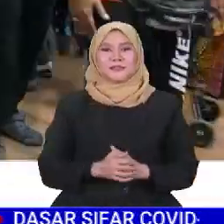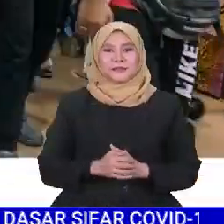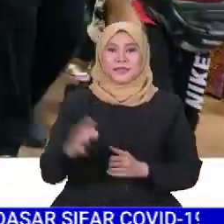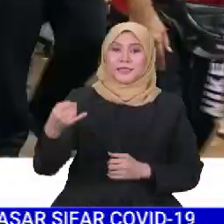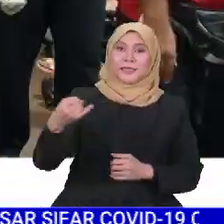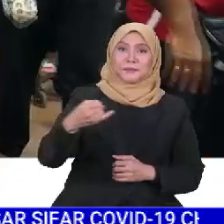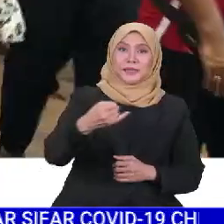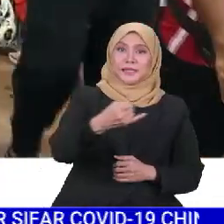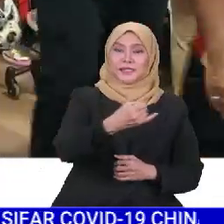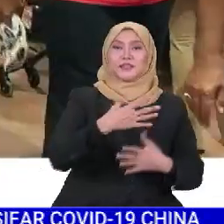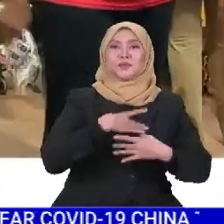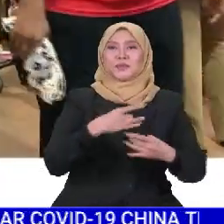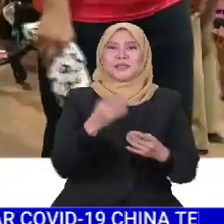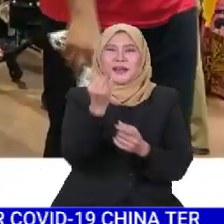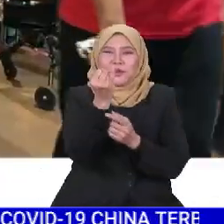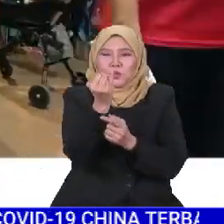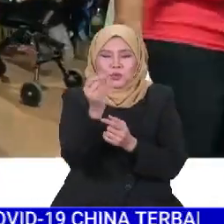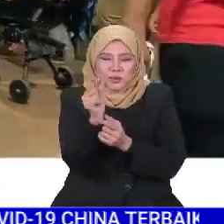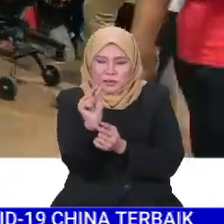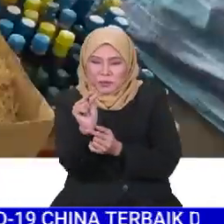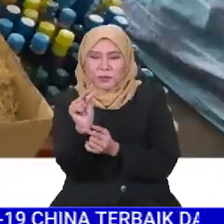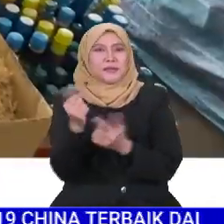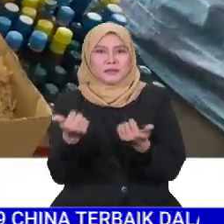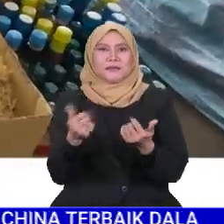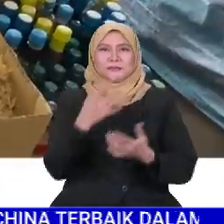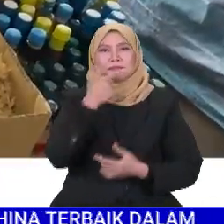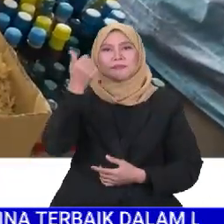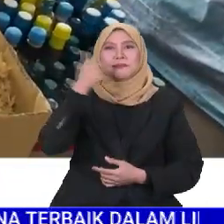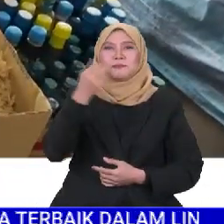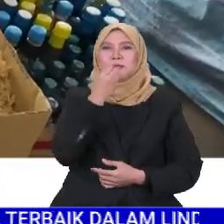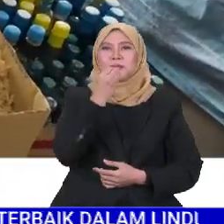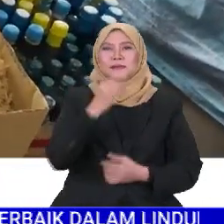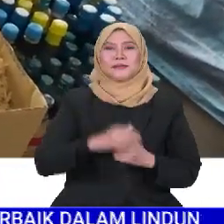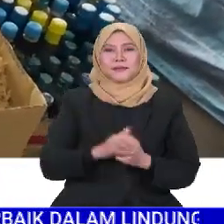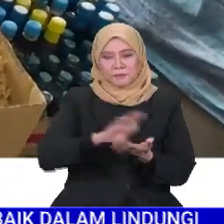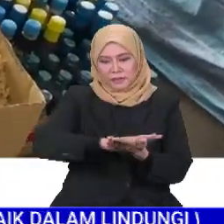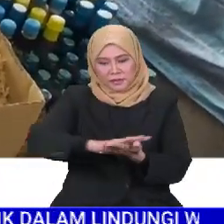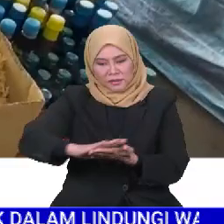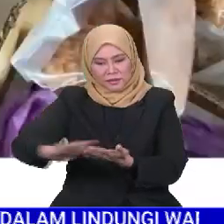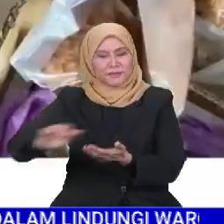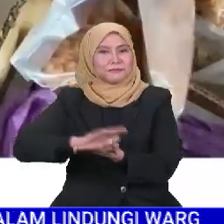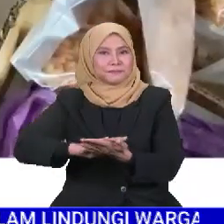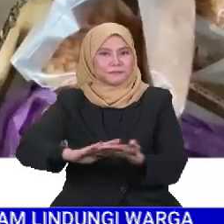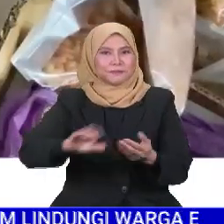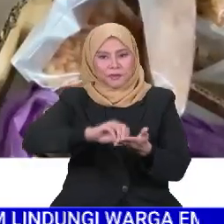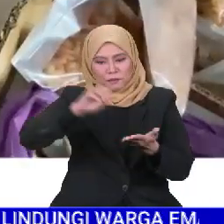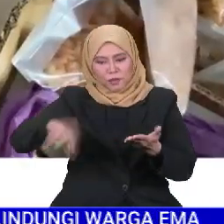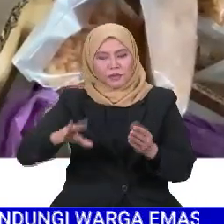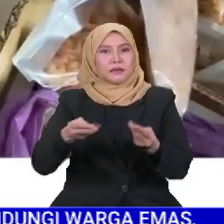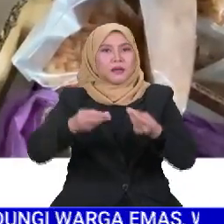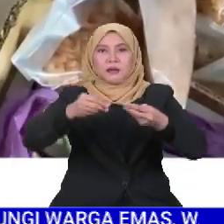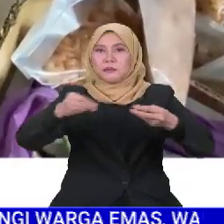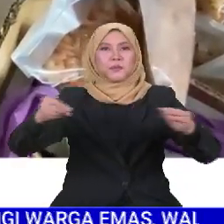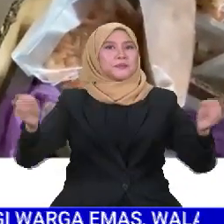ikan bilis tu suka beli yang alu-alu, sedap makan. Ya cuci pun bersih, buang tak ada